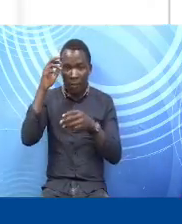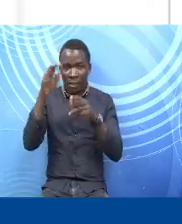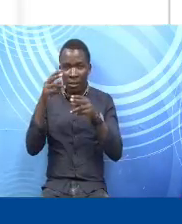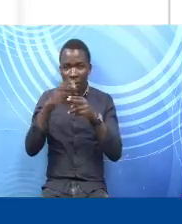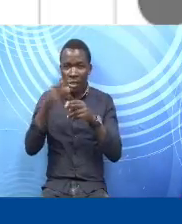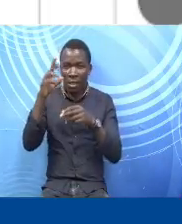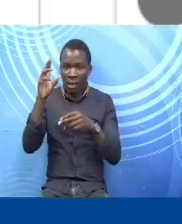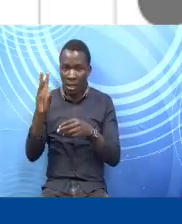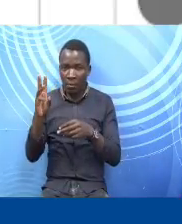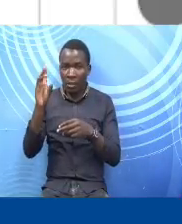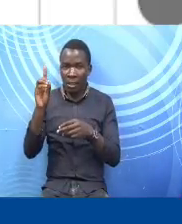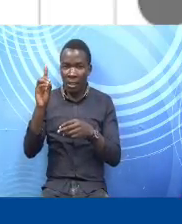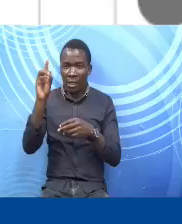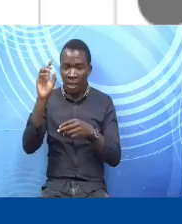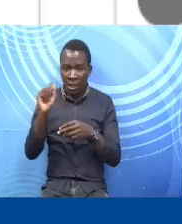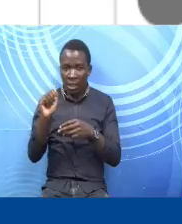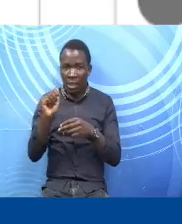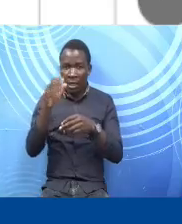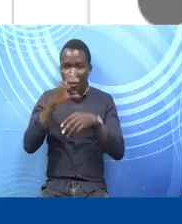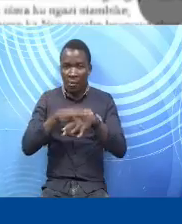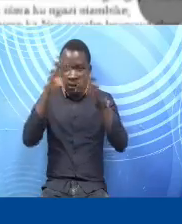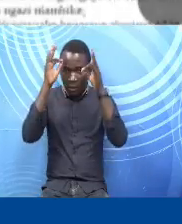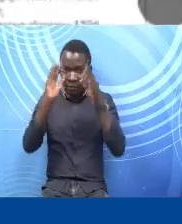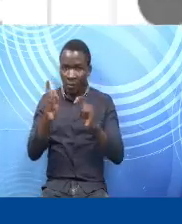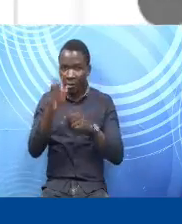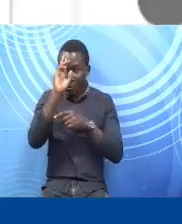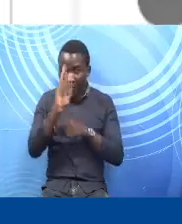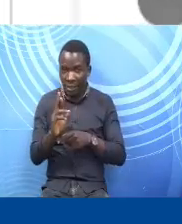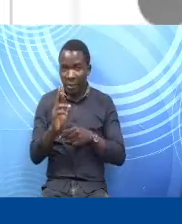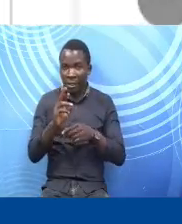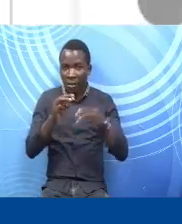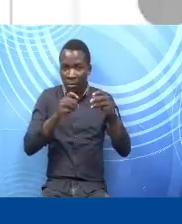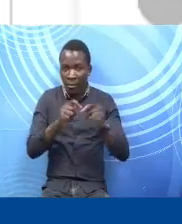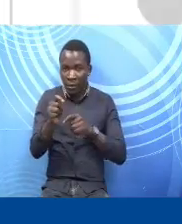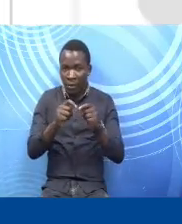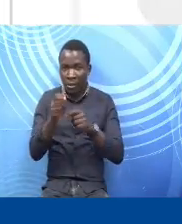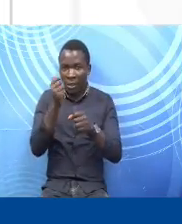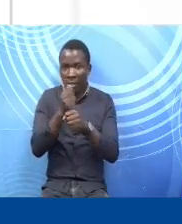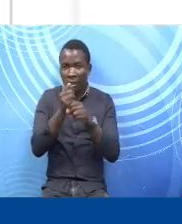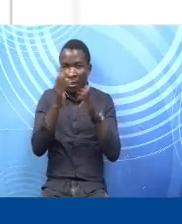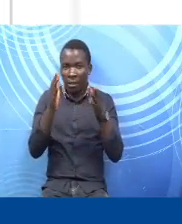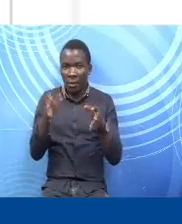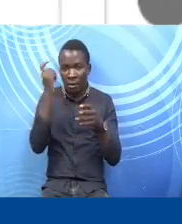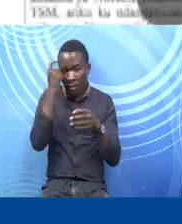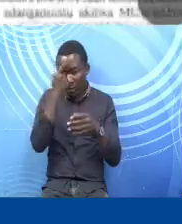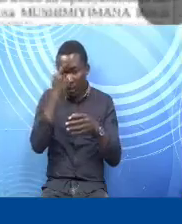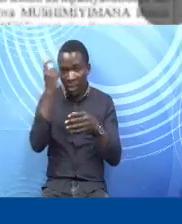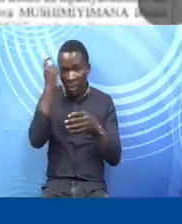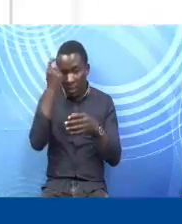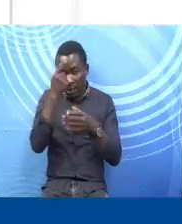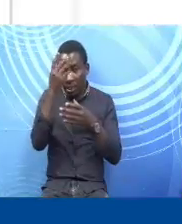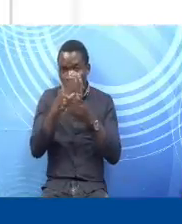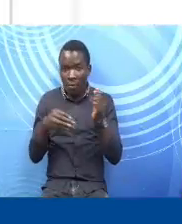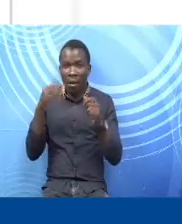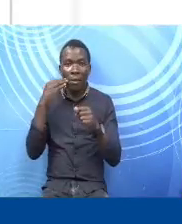kubera gufata ibyemezo bitubahirije amategeko mu micungire y'abakozi ba leta byateje leta igihombo cyasaga miliyoni 6 z'amafaranga y'u Rwanda